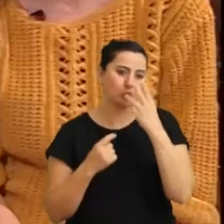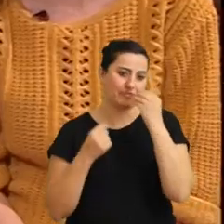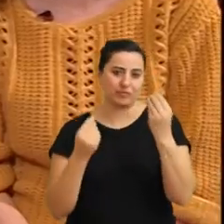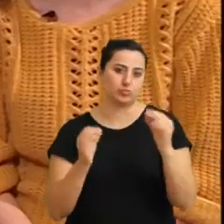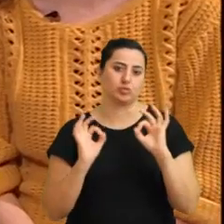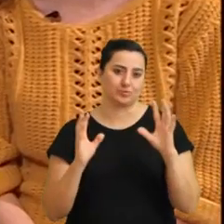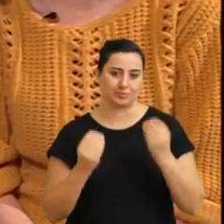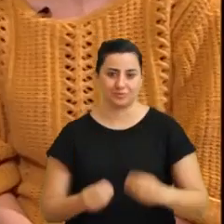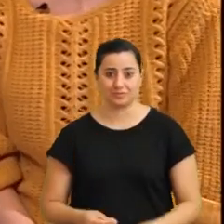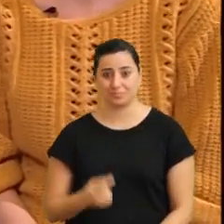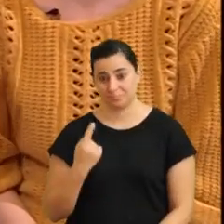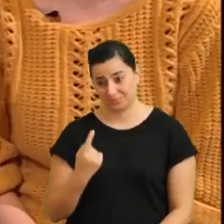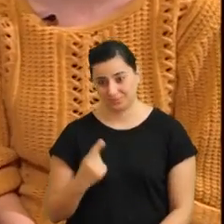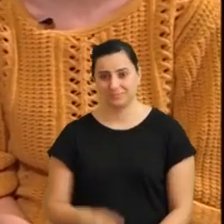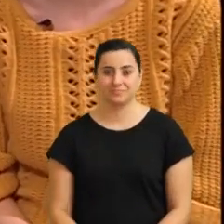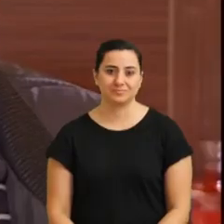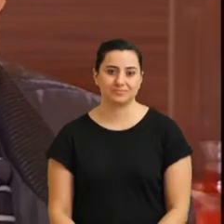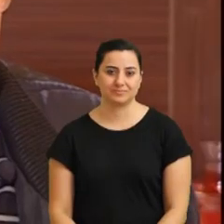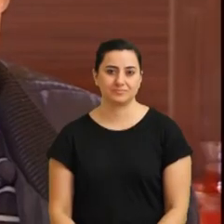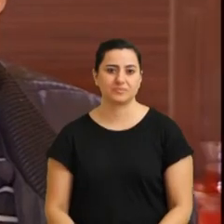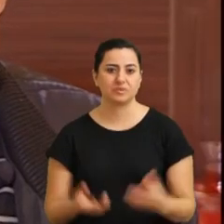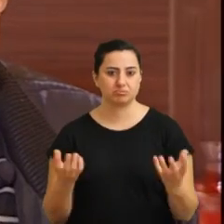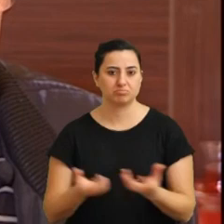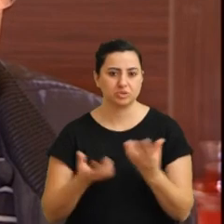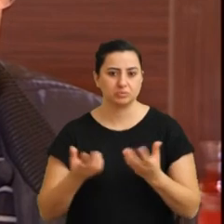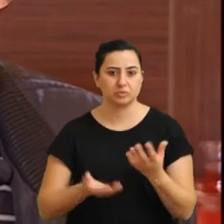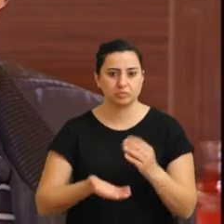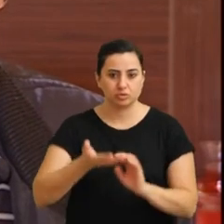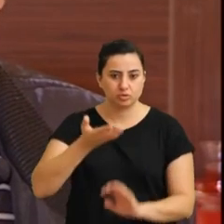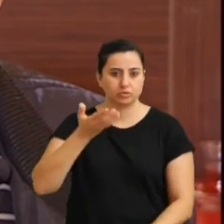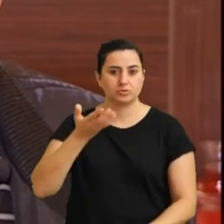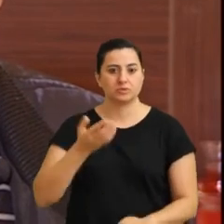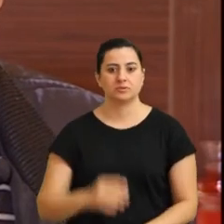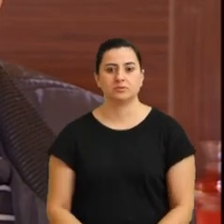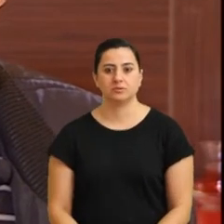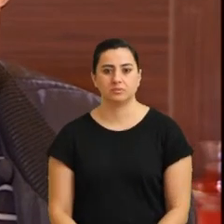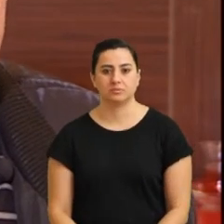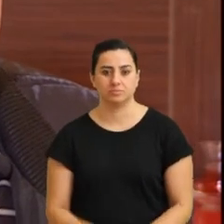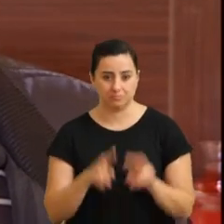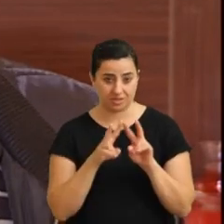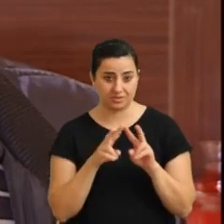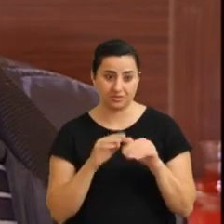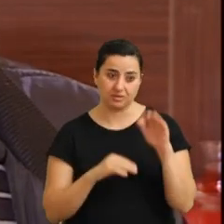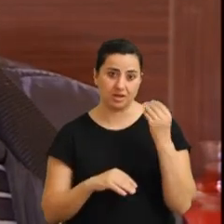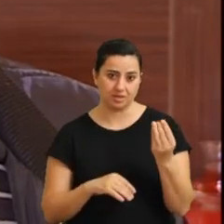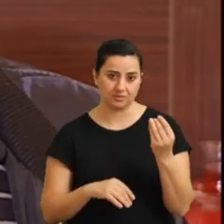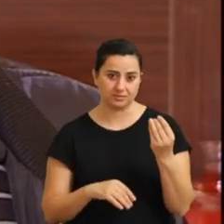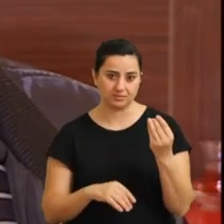veriyorum. 1-1. Evet. Tamam. Pişirme ve süzmede Mert daha